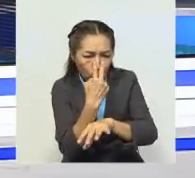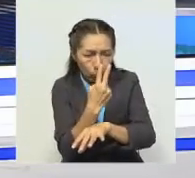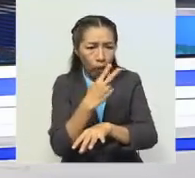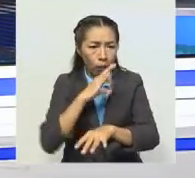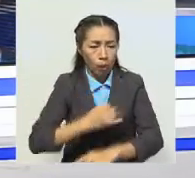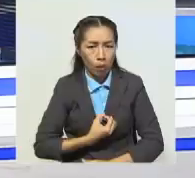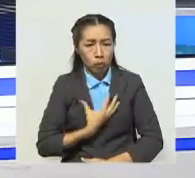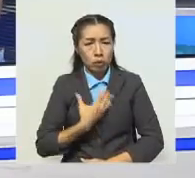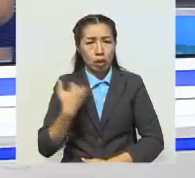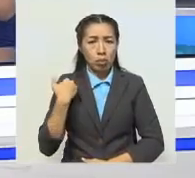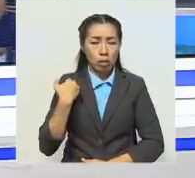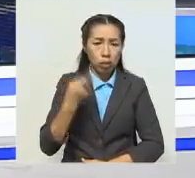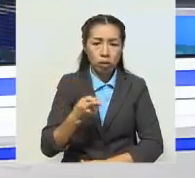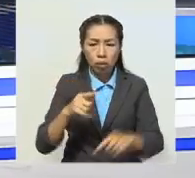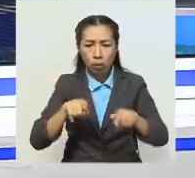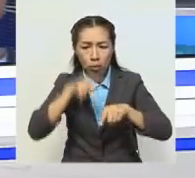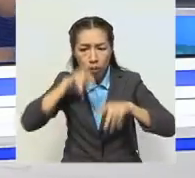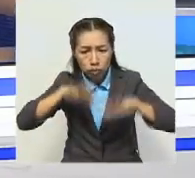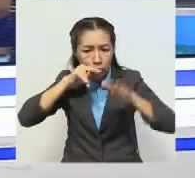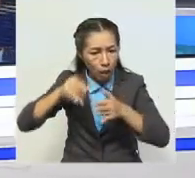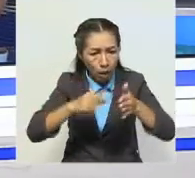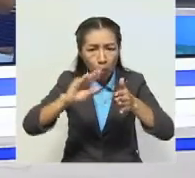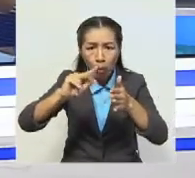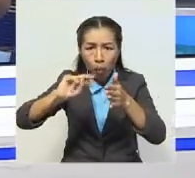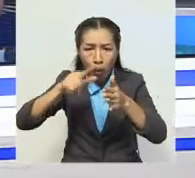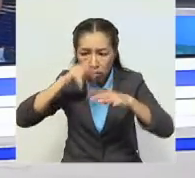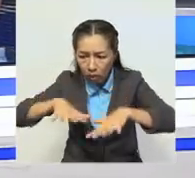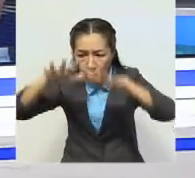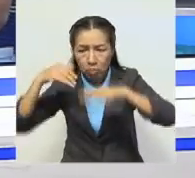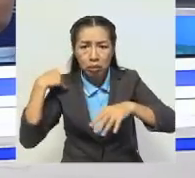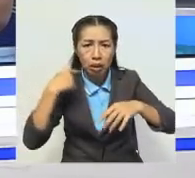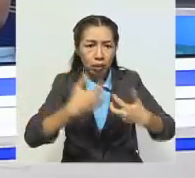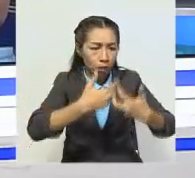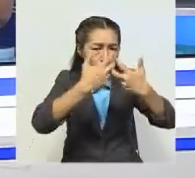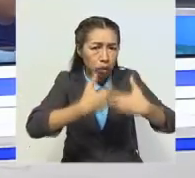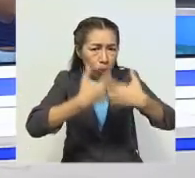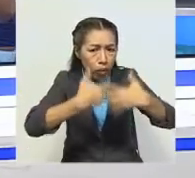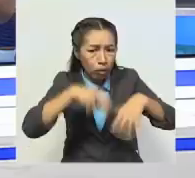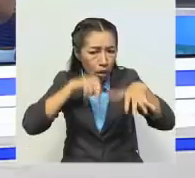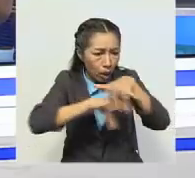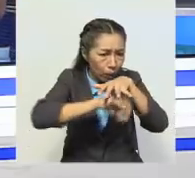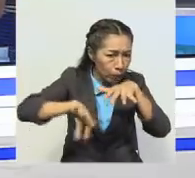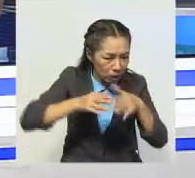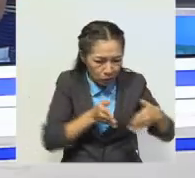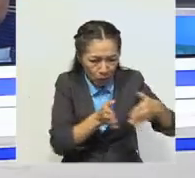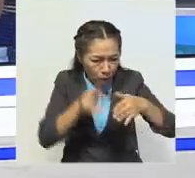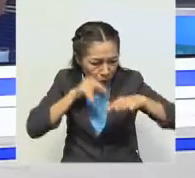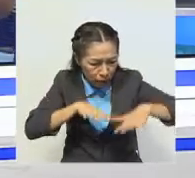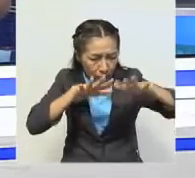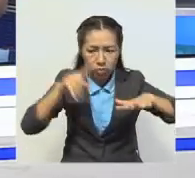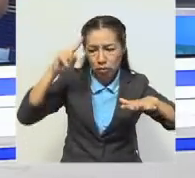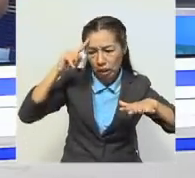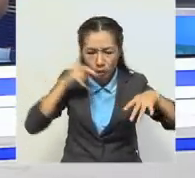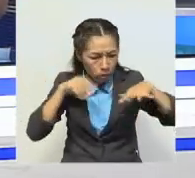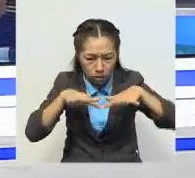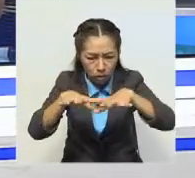รู้สึกตกใจกับเหตุการณ์ต่างๆที่เกิดขึ้นน้ำโขงก็ขึ้นในขณะที่การระบายน้ำจากผ่านทางคลองสาขาต่างๆก็มีมากแล้วจะระบ